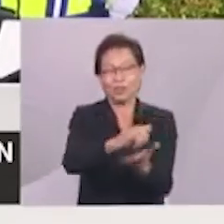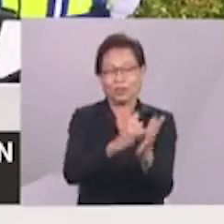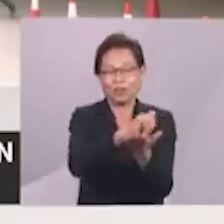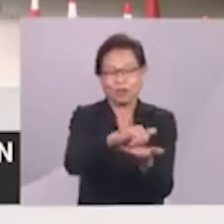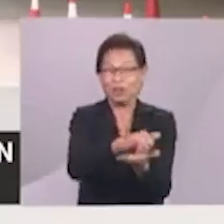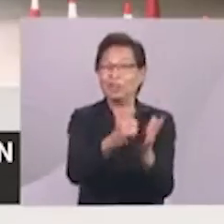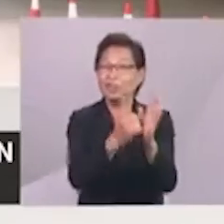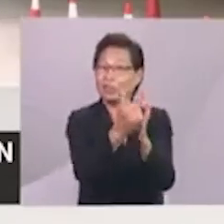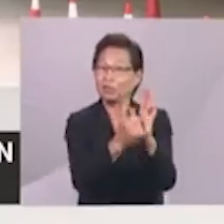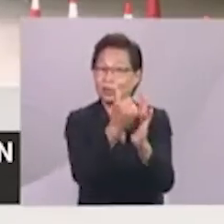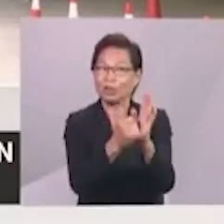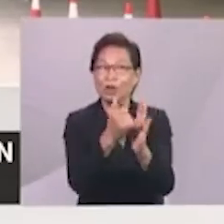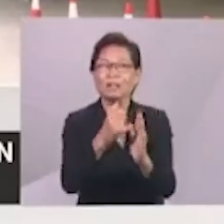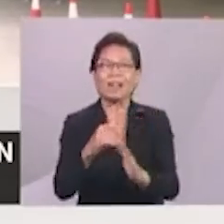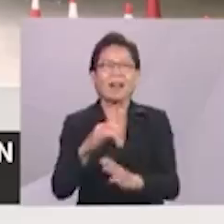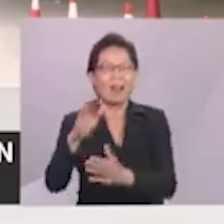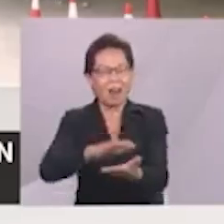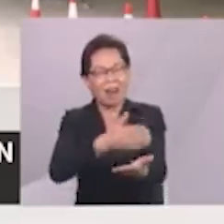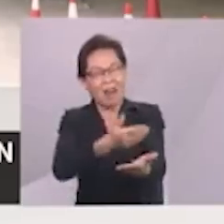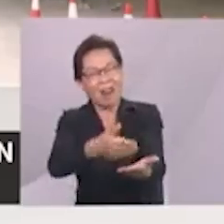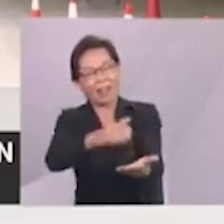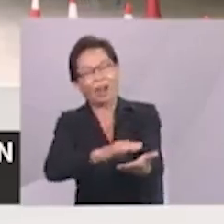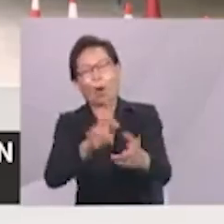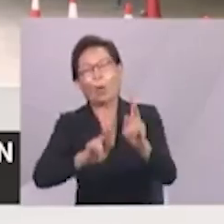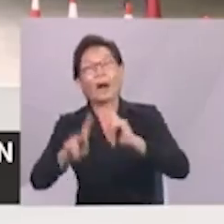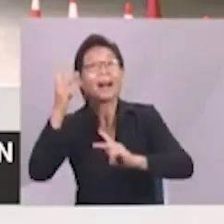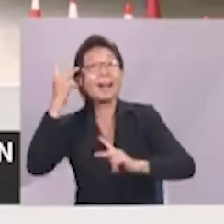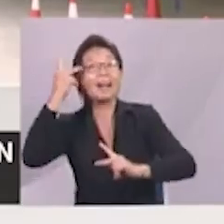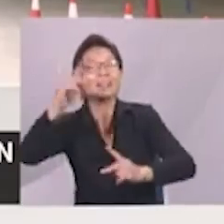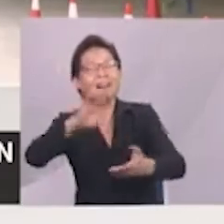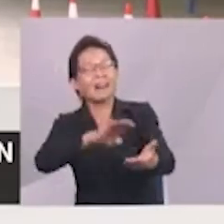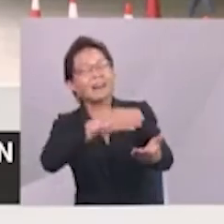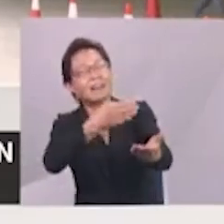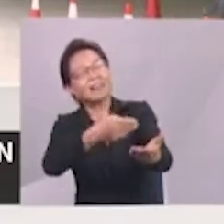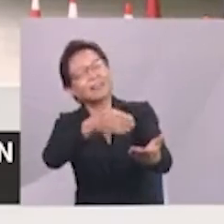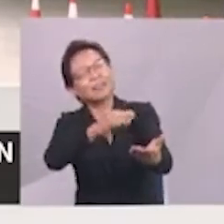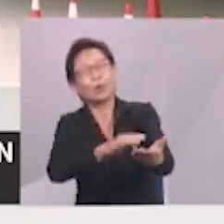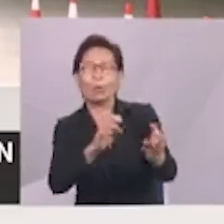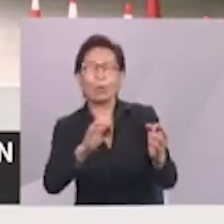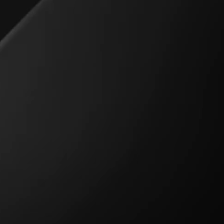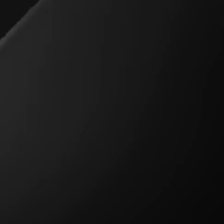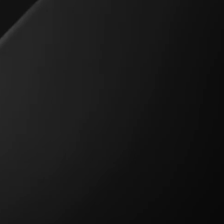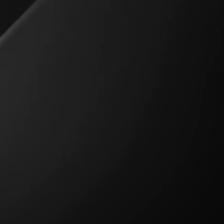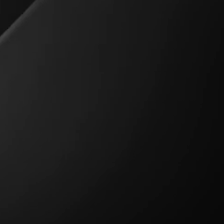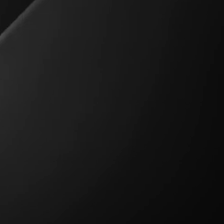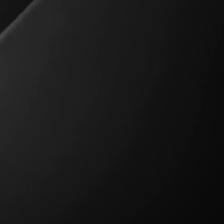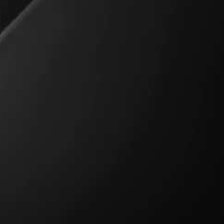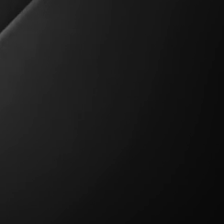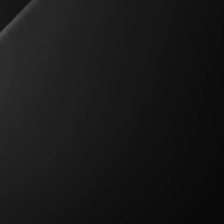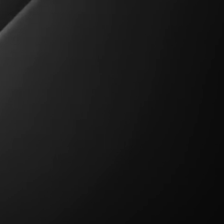nyange kelek Laweh lagu ini pun okelah